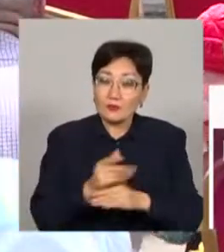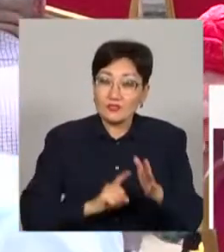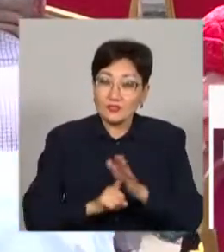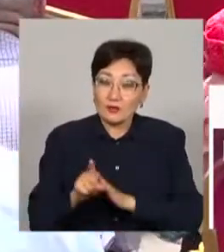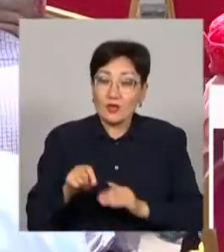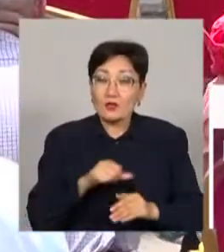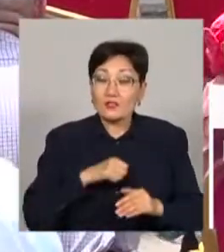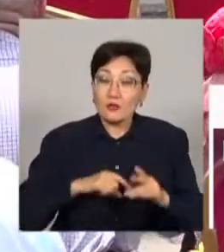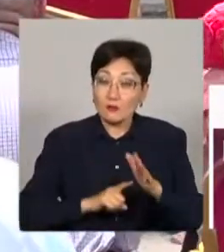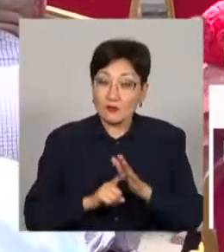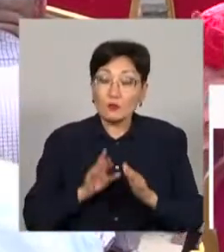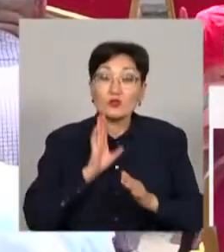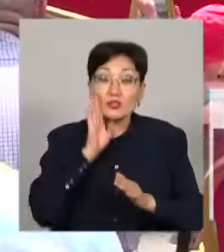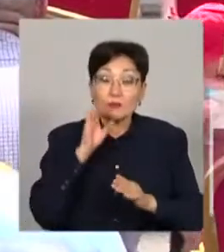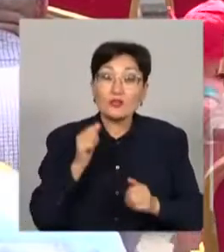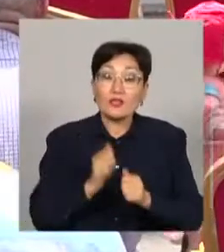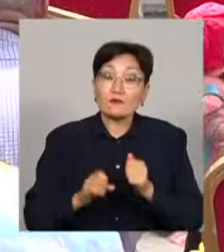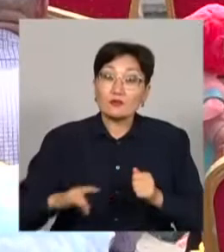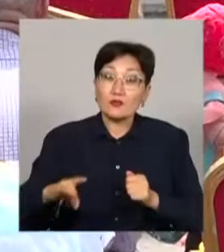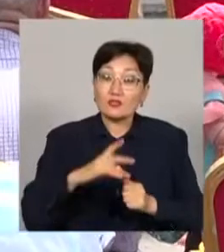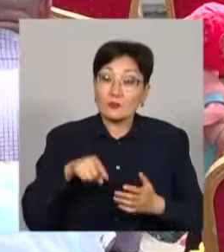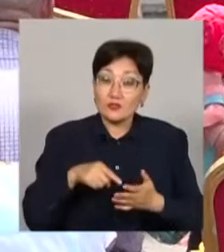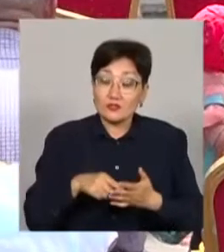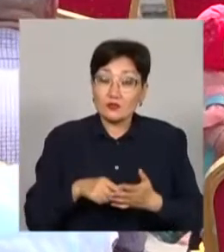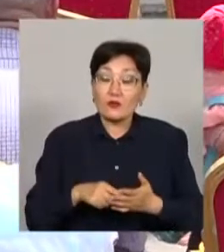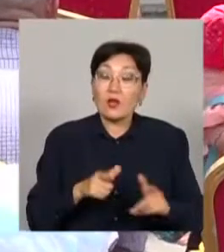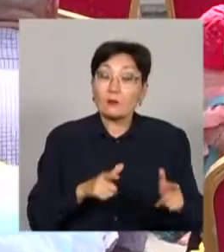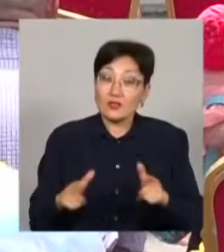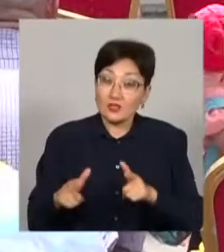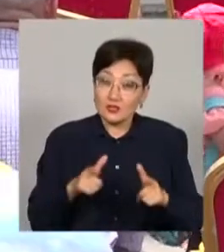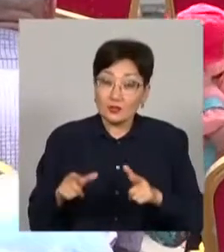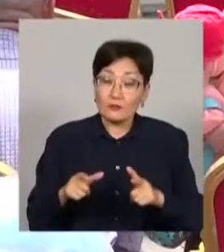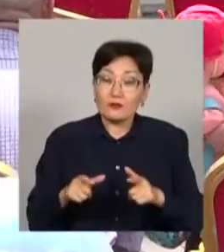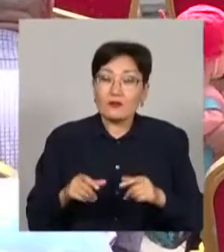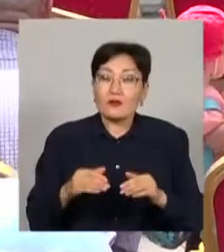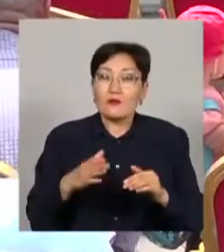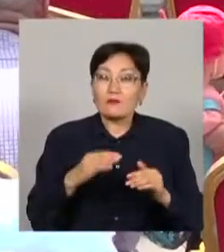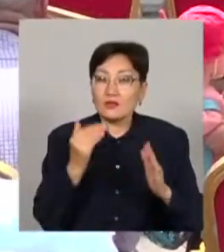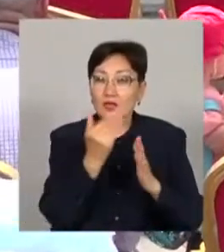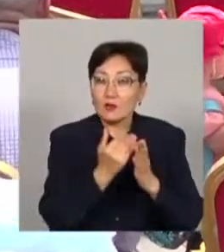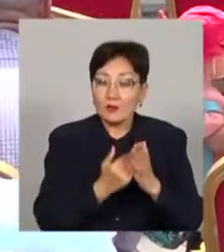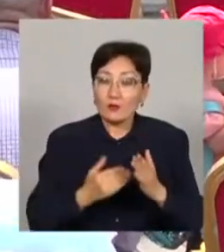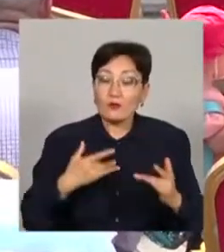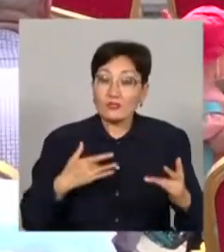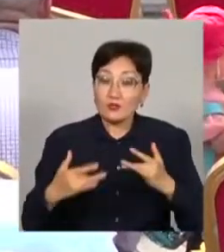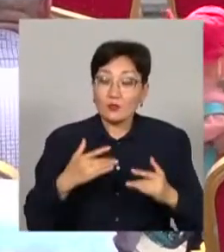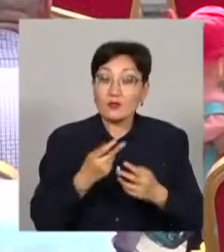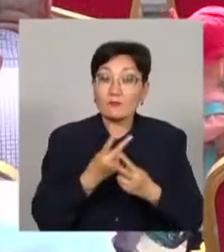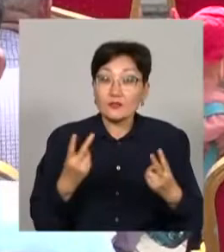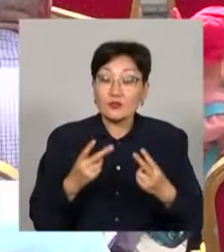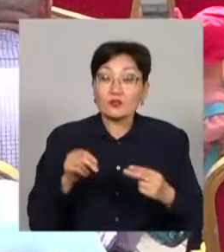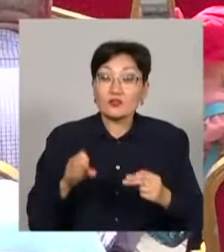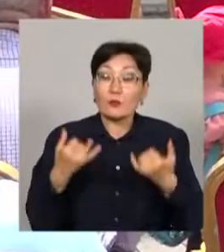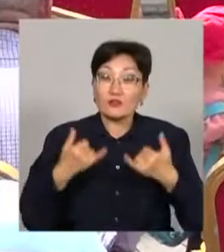с самого утра. В каждом районе мегаполиса приготовили насыщенную и своеобразную программу. Давайте посмотрим,